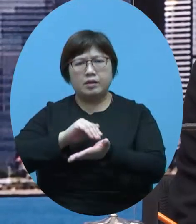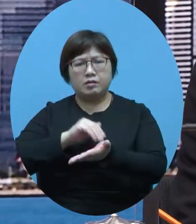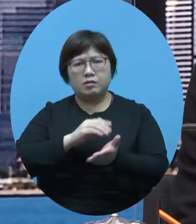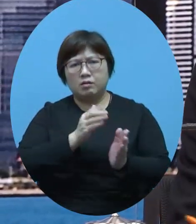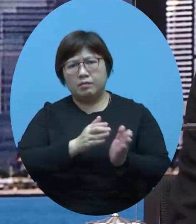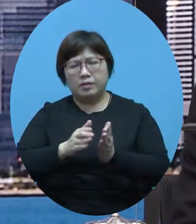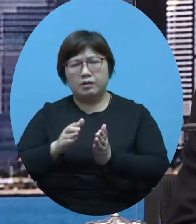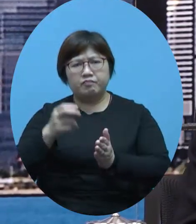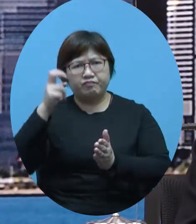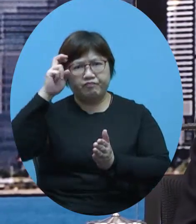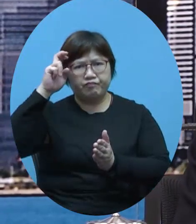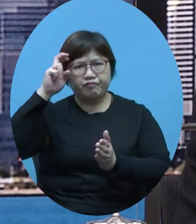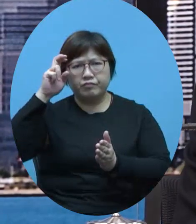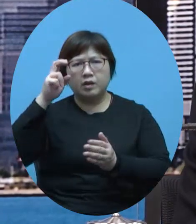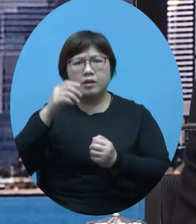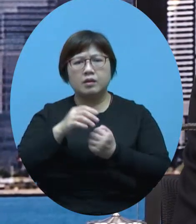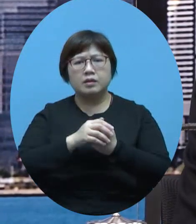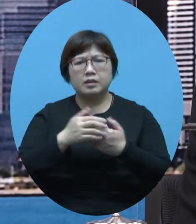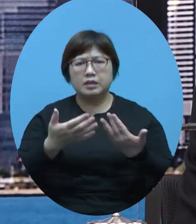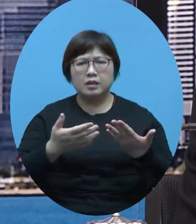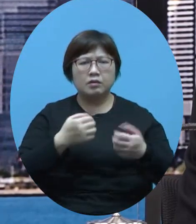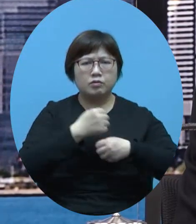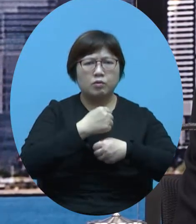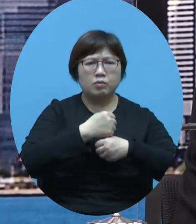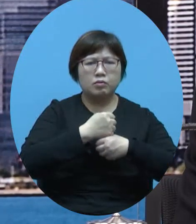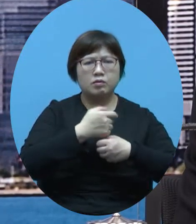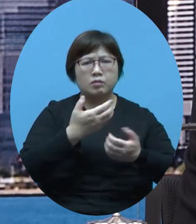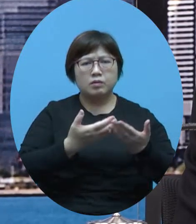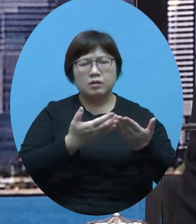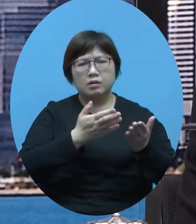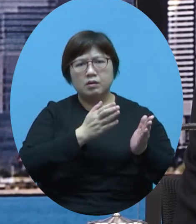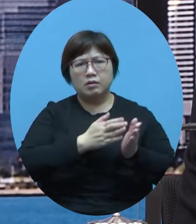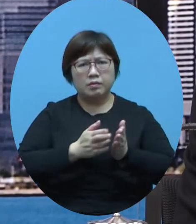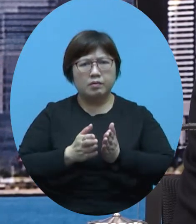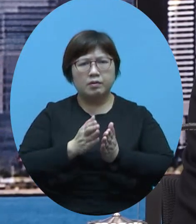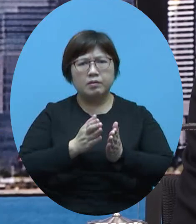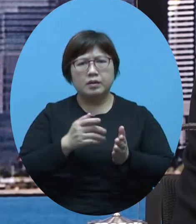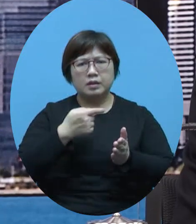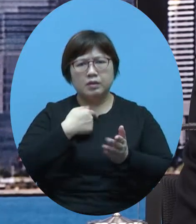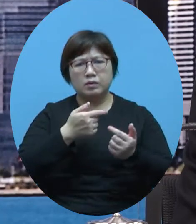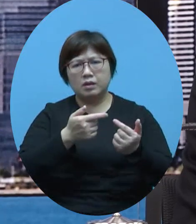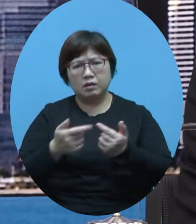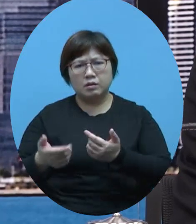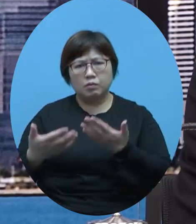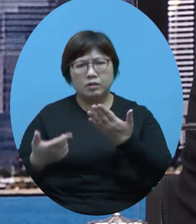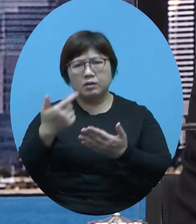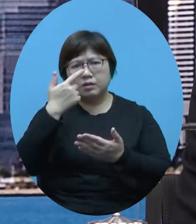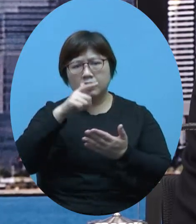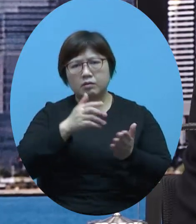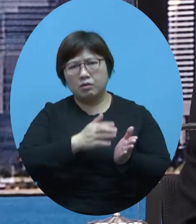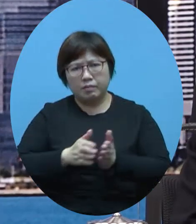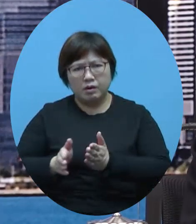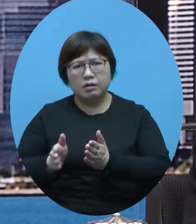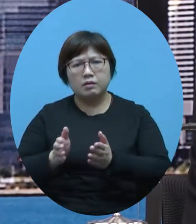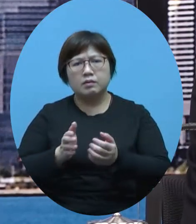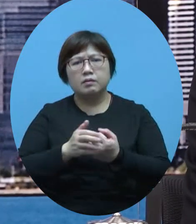就如果是有些而家行緊嘅措施，或者是一些係需要繼續，或者有些新的措施是需